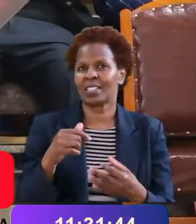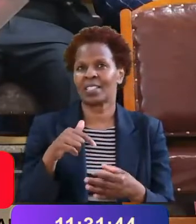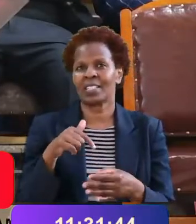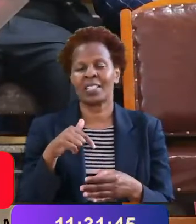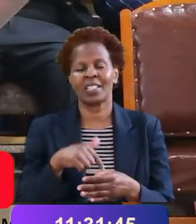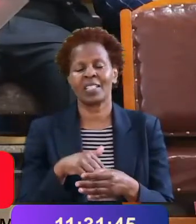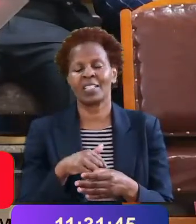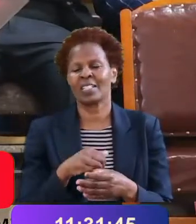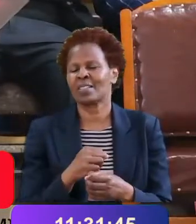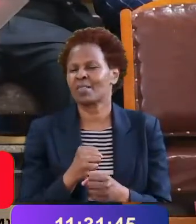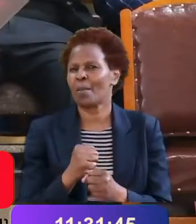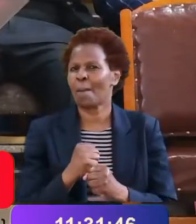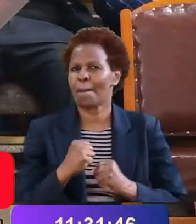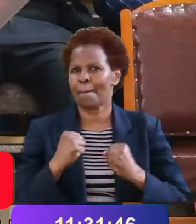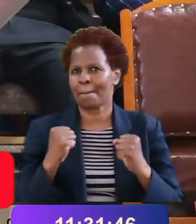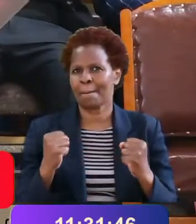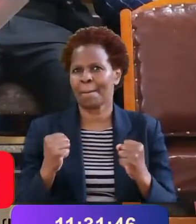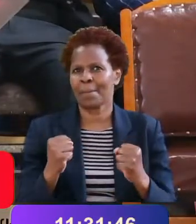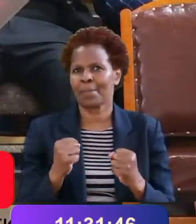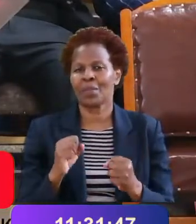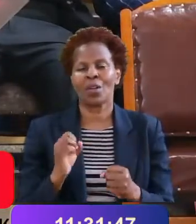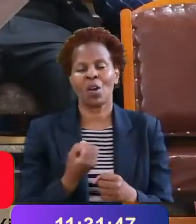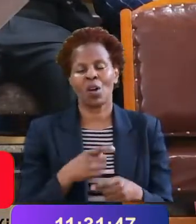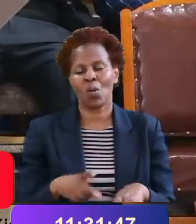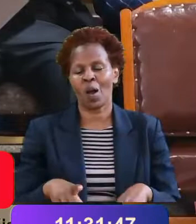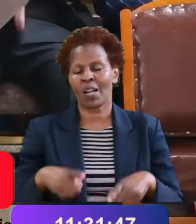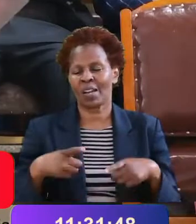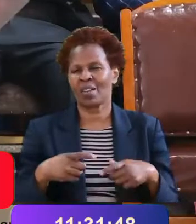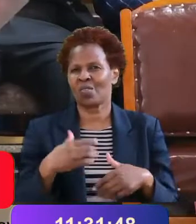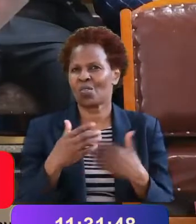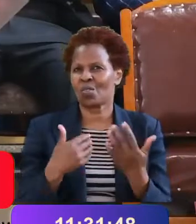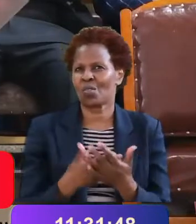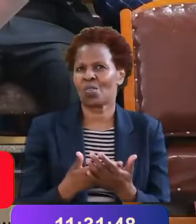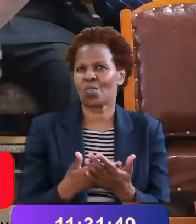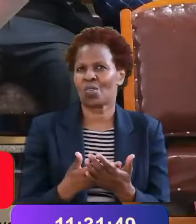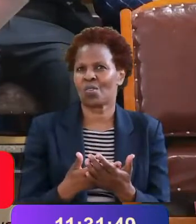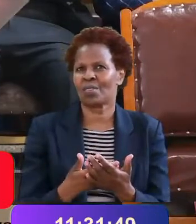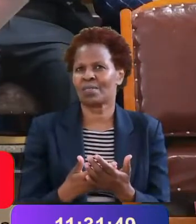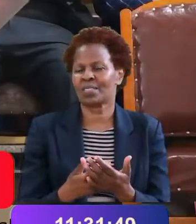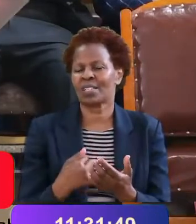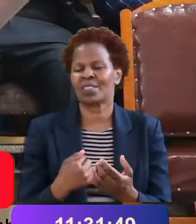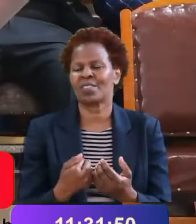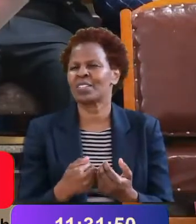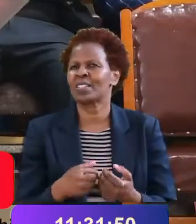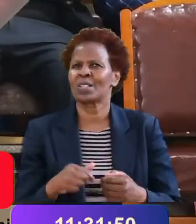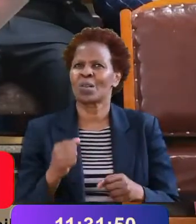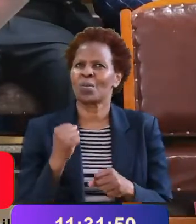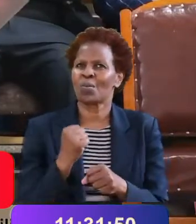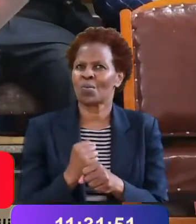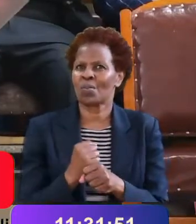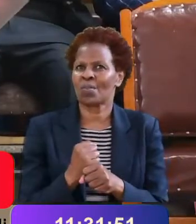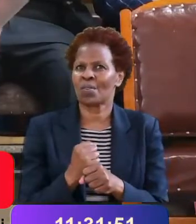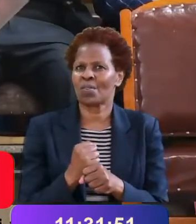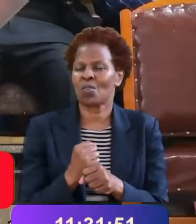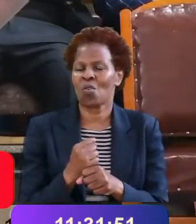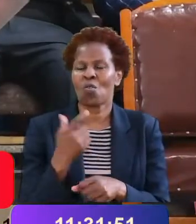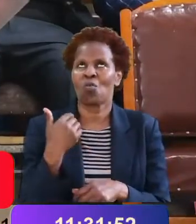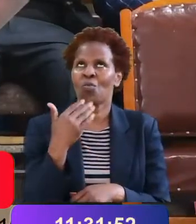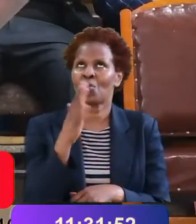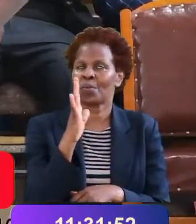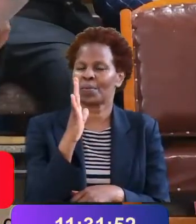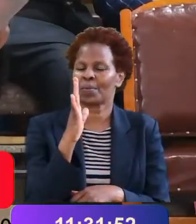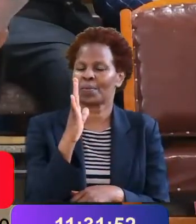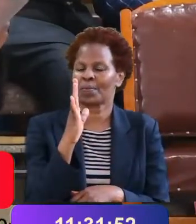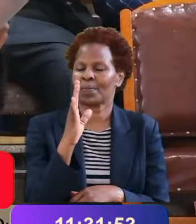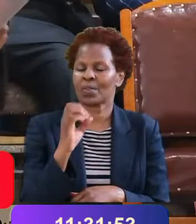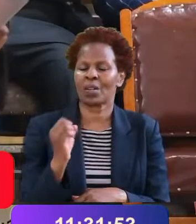kwa nguvu sana. Maisha yetu, nafsi zetu sisi wenyewe, kujitolea kabisa muhanga kwa Bwana